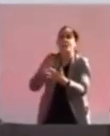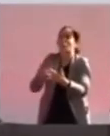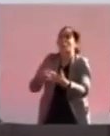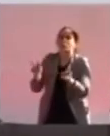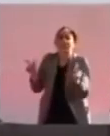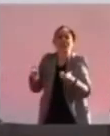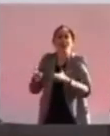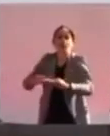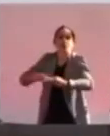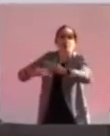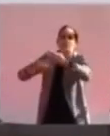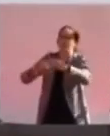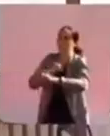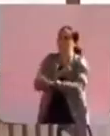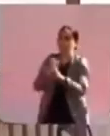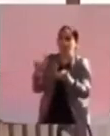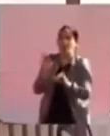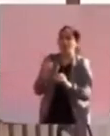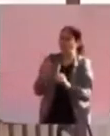giorno fa già